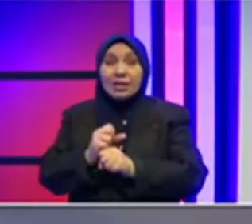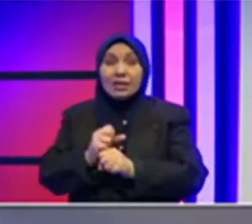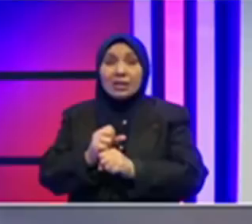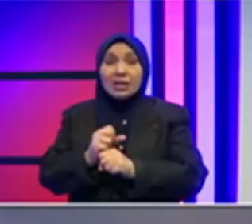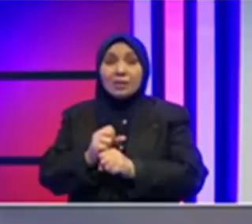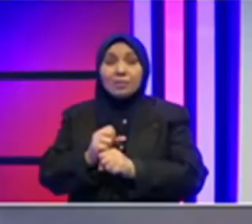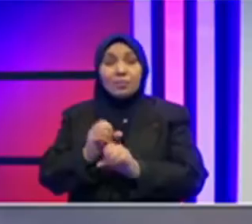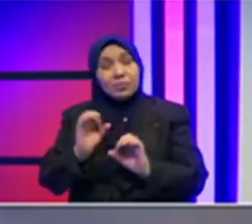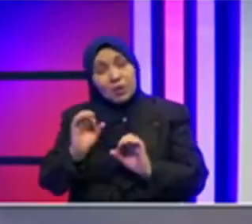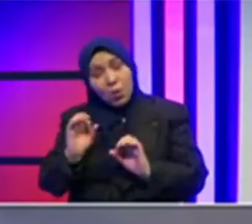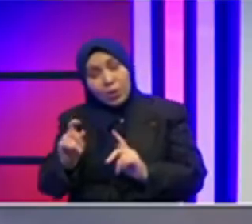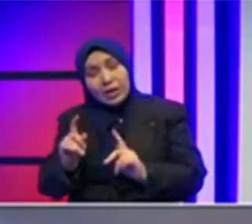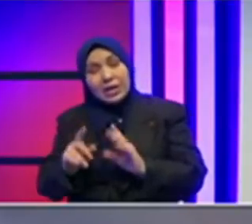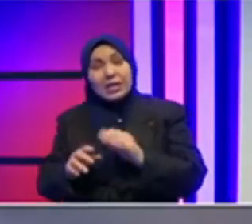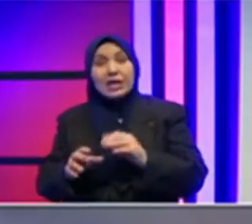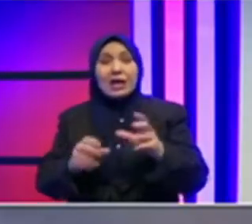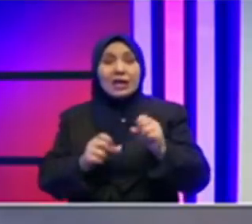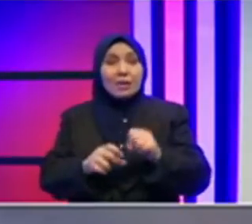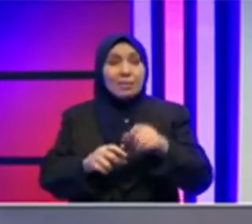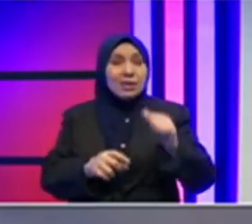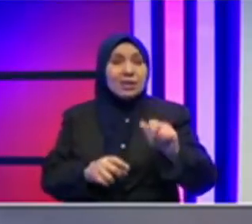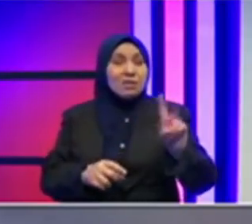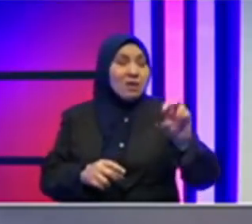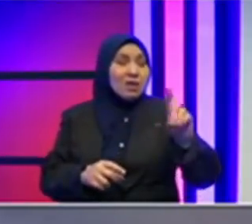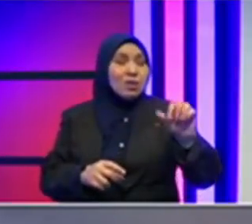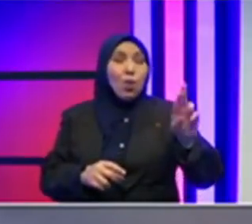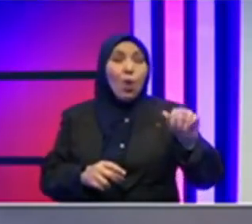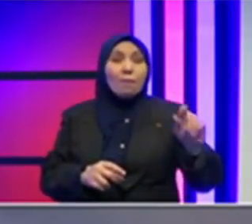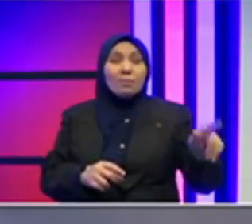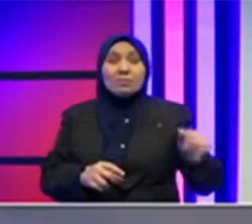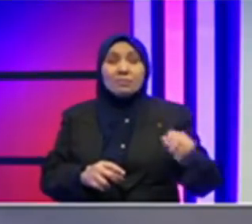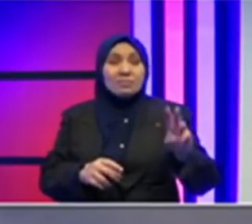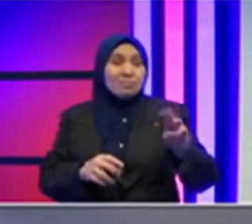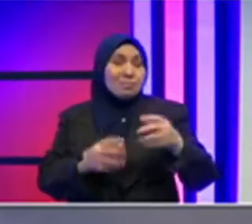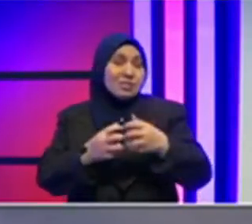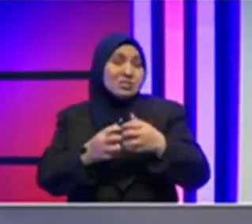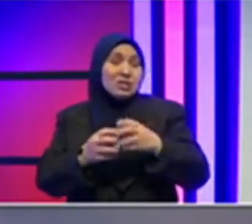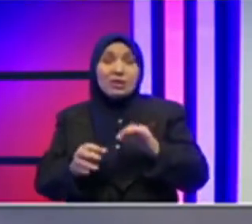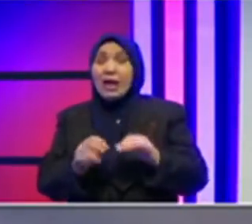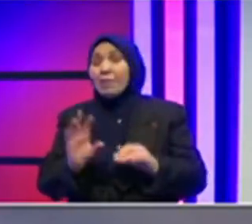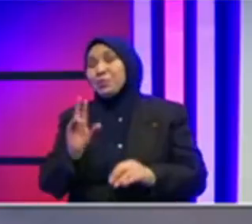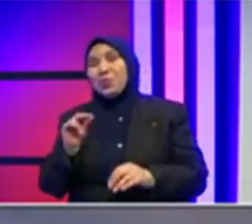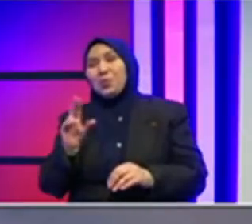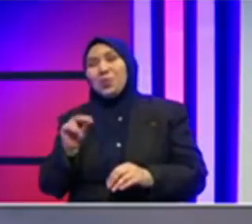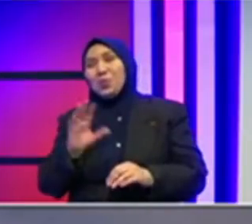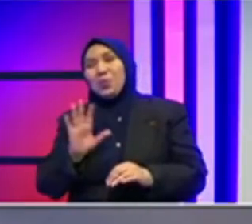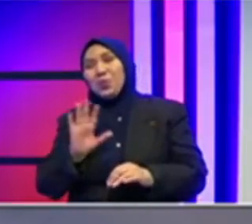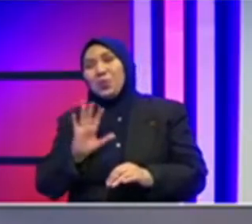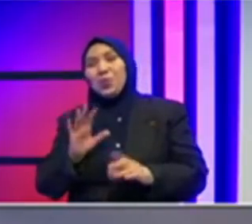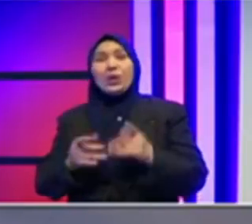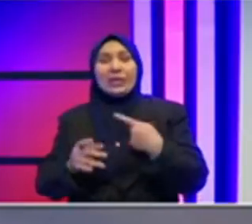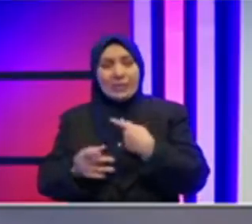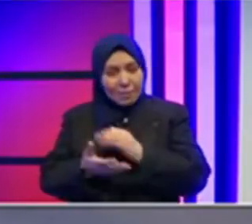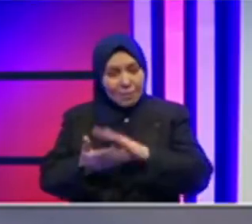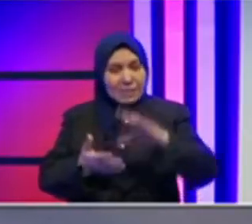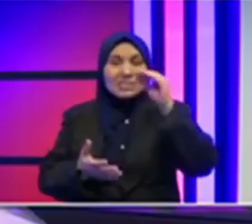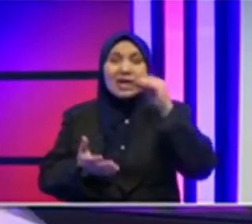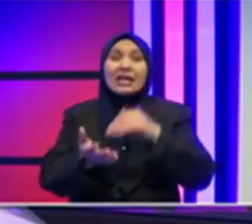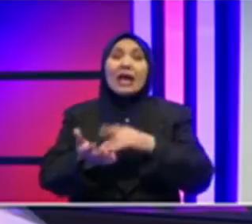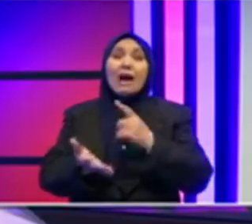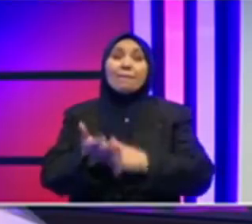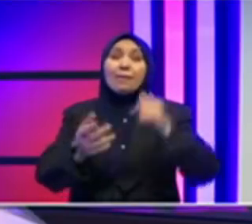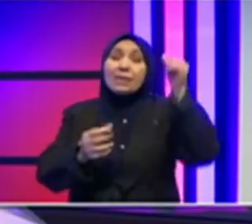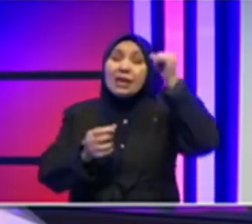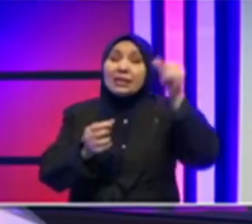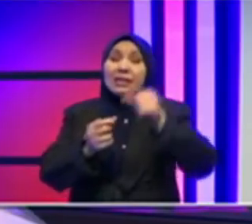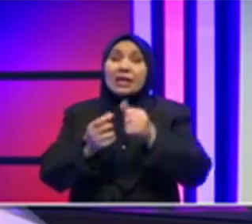i-tin, okey, dia akan pergi ke vending machine tersebut. Kalau tidak, no way. Ya, yang kita harapkan kita belajar lagi apakah peringatan daripada Allah